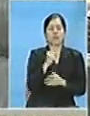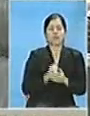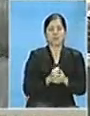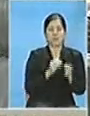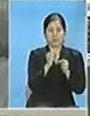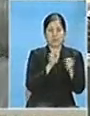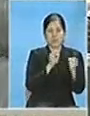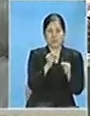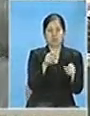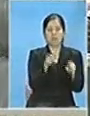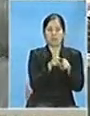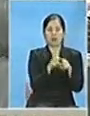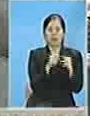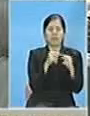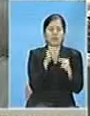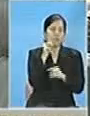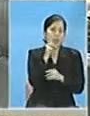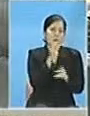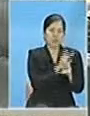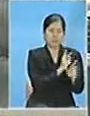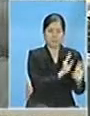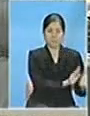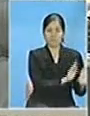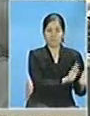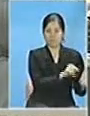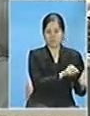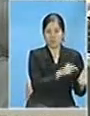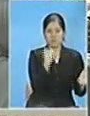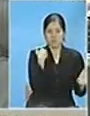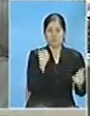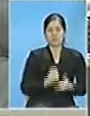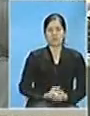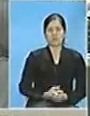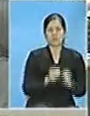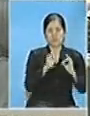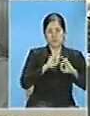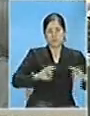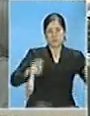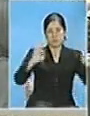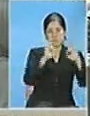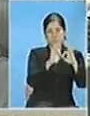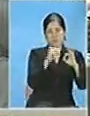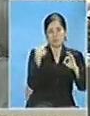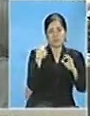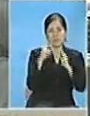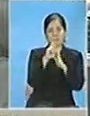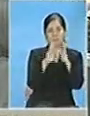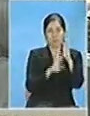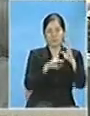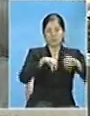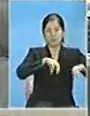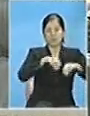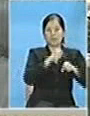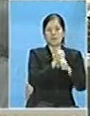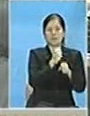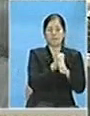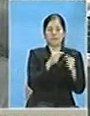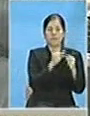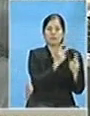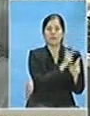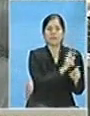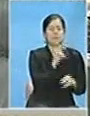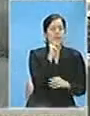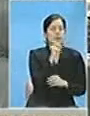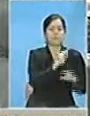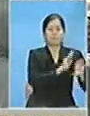คือแก้มลิงครับคือ retention areaผมถามท่านหน่อยท่านจะเอาระบบโพลเดอร์หรือแก้มลิงมาส